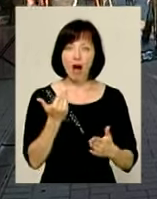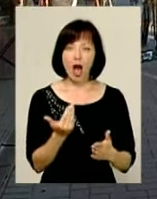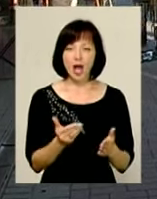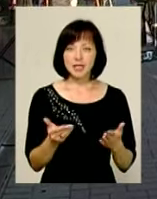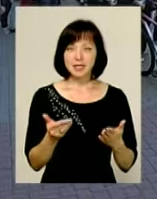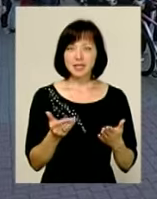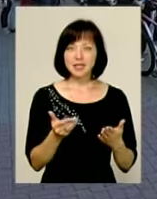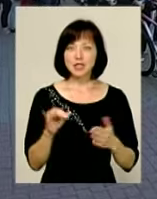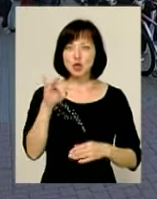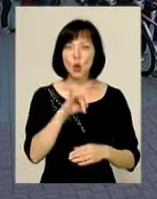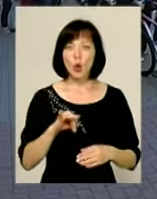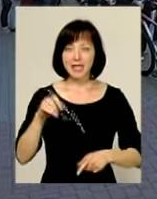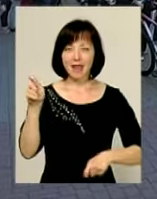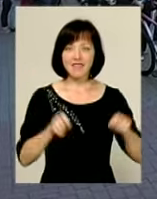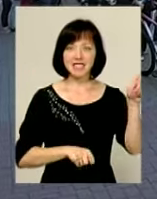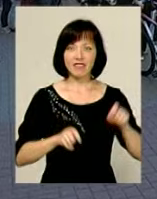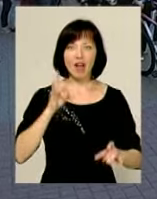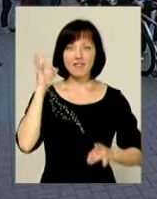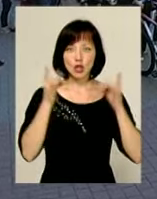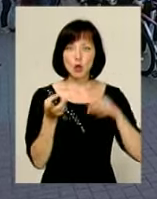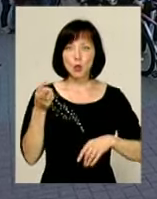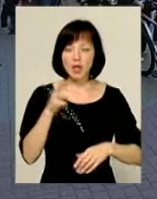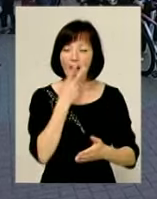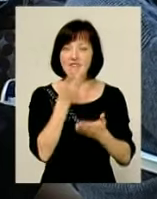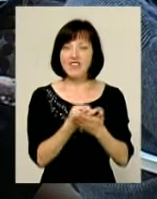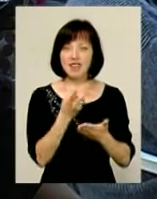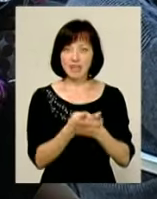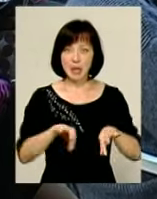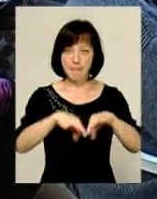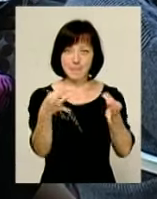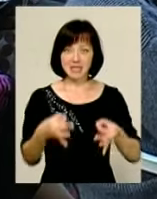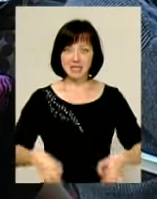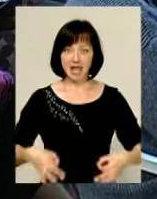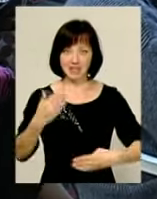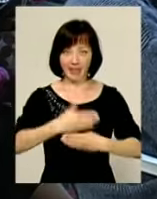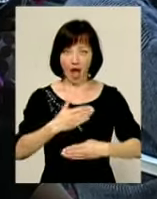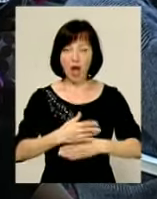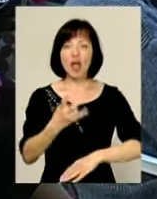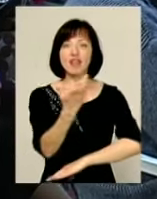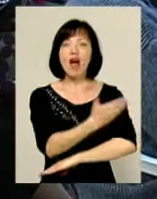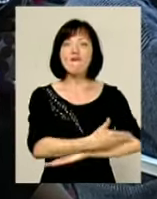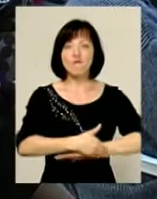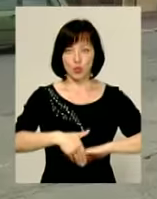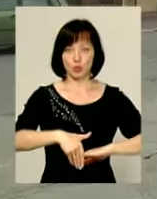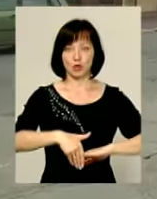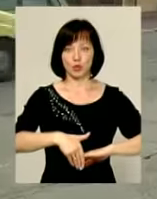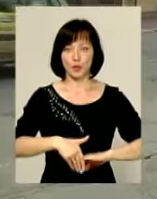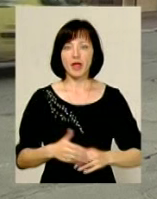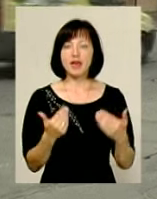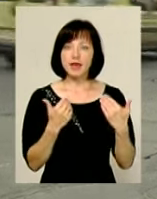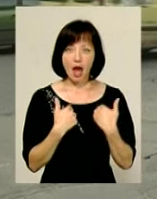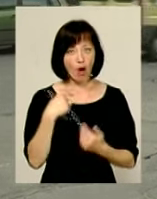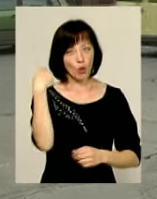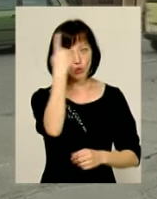фестивалю Відлуння: виведення драматичного мономистецтва з чотирьох стін на вуличні підмостки. Я